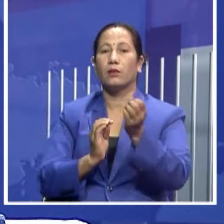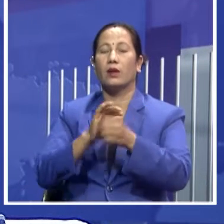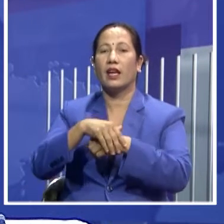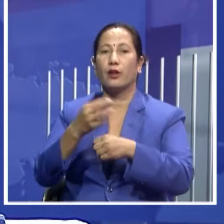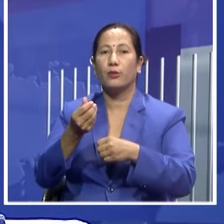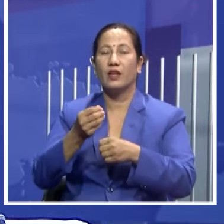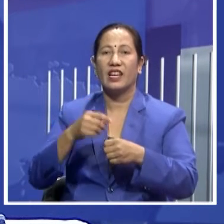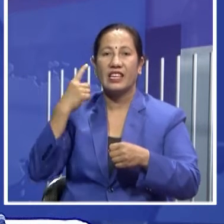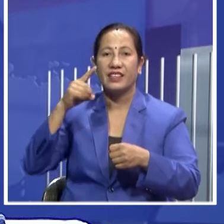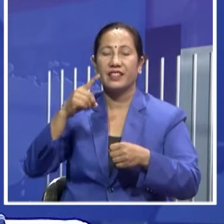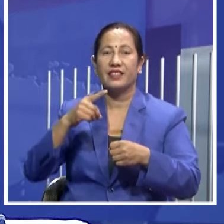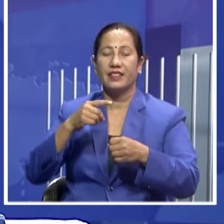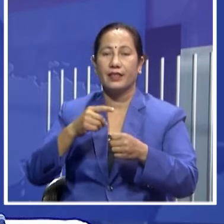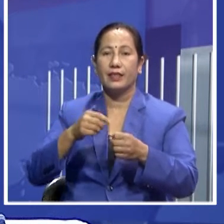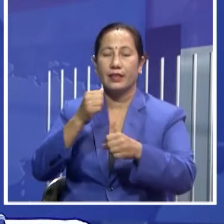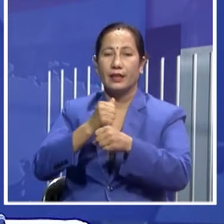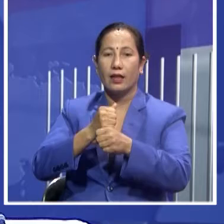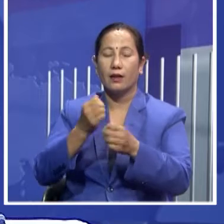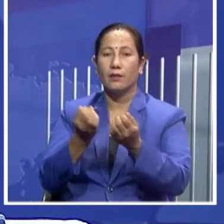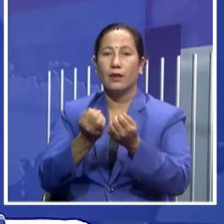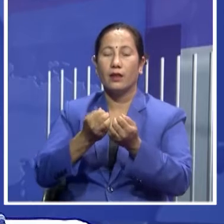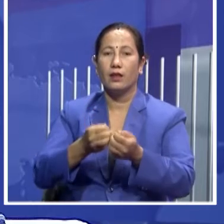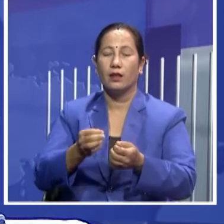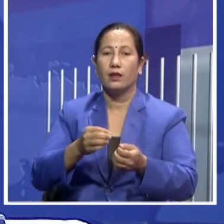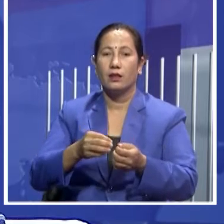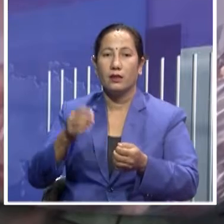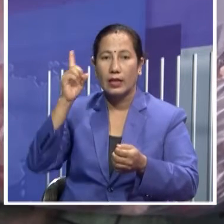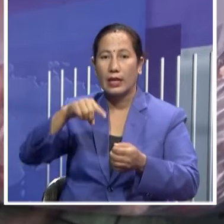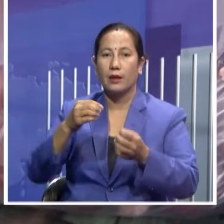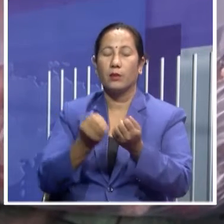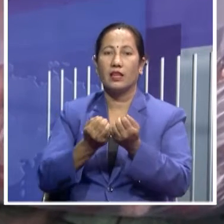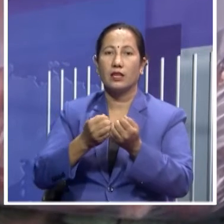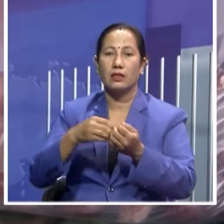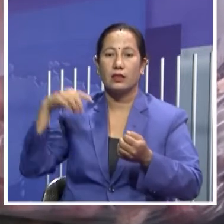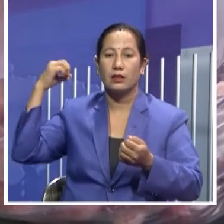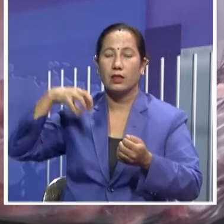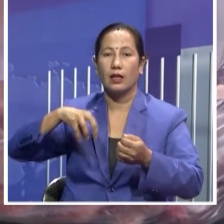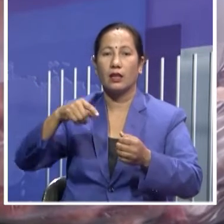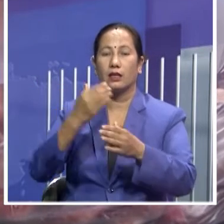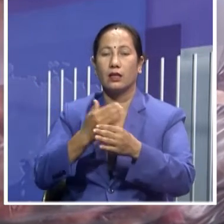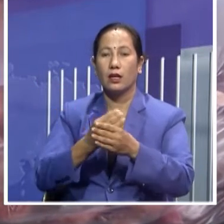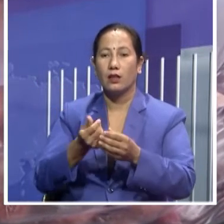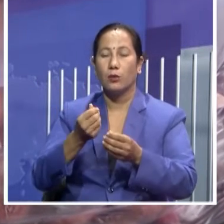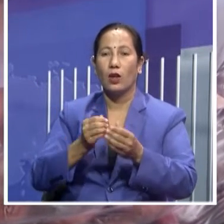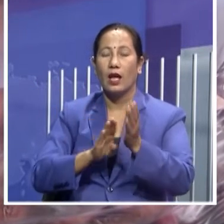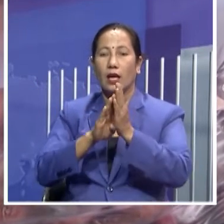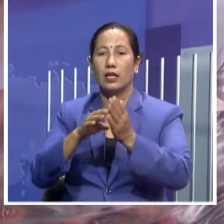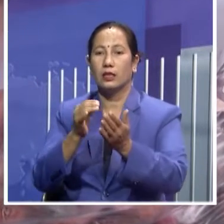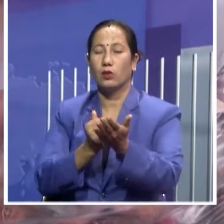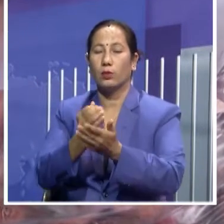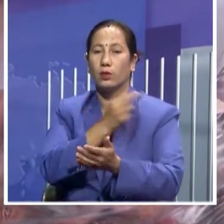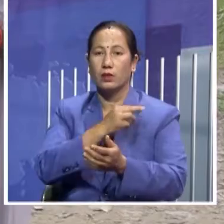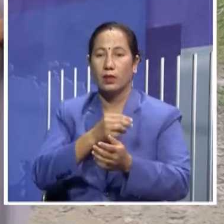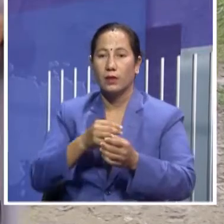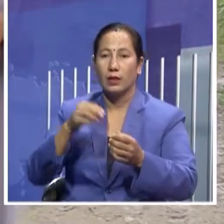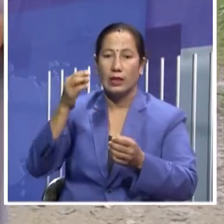मूल्यले दैनिक ज्याला मजदुरी गरेर खाने वर्ग मर्कामा परेका छन्। कैलालीमा अहिले तरकारी मूल्य आकाशिँदा उपभोक्ता मारमा